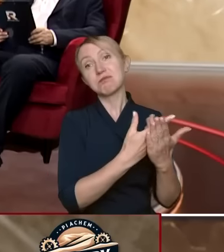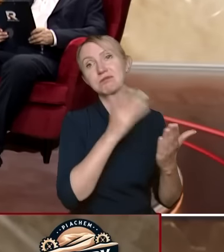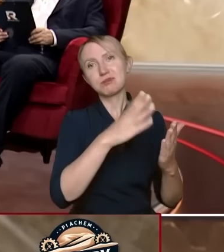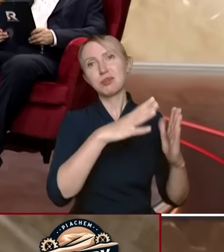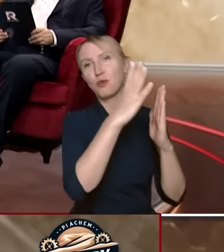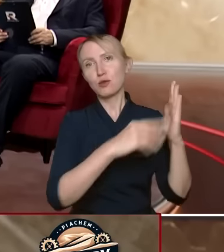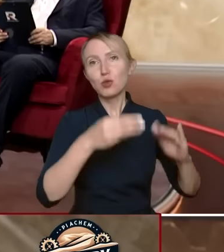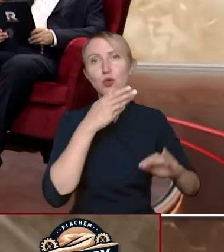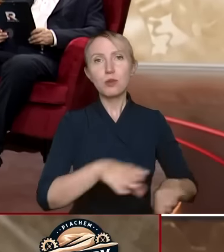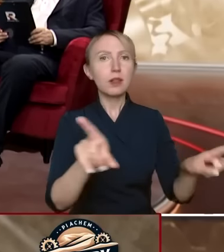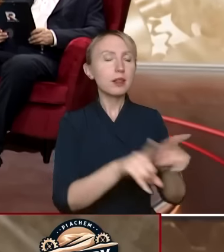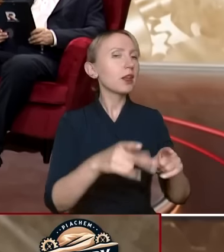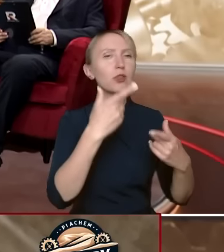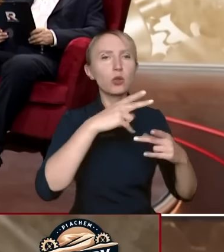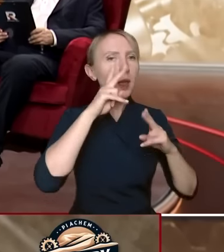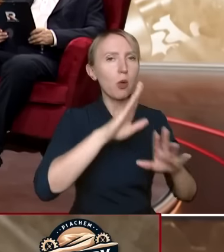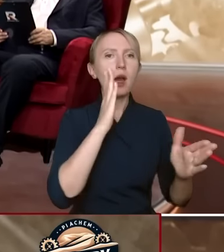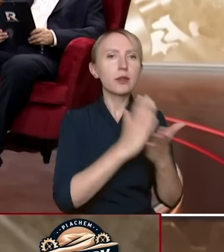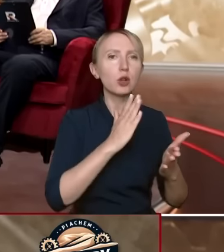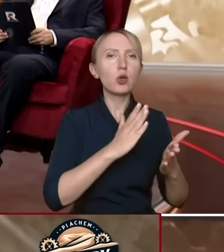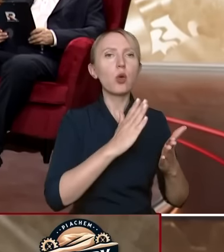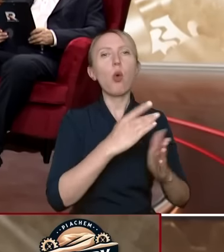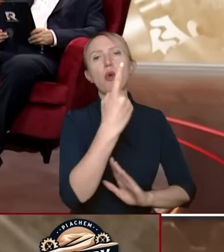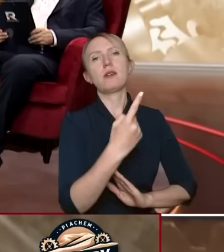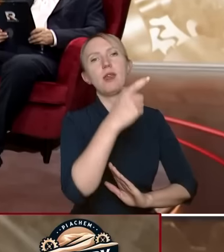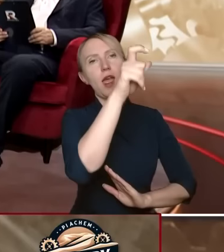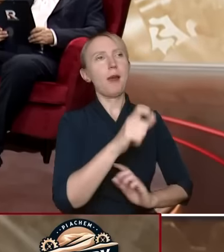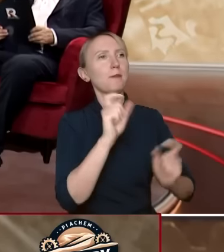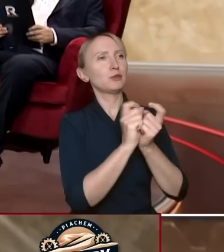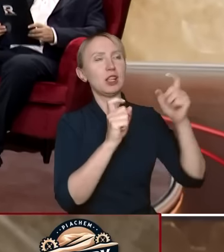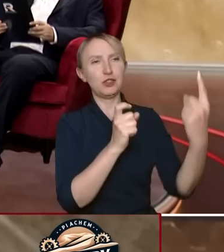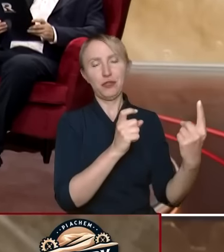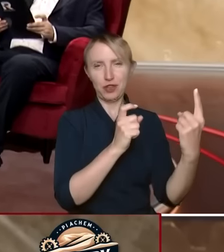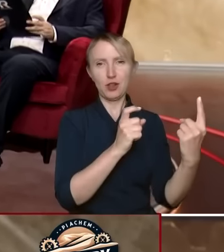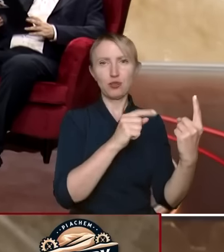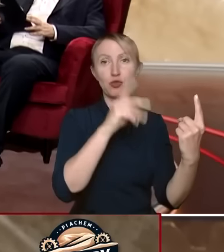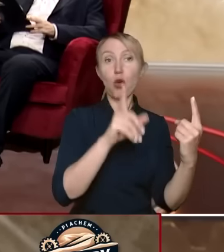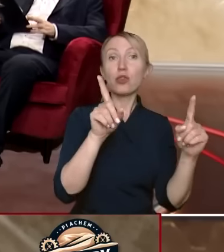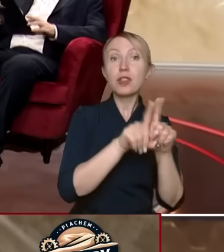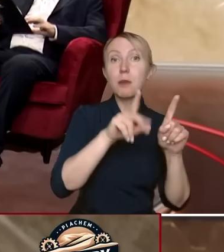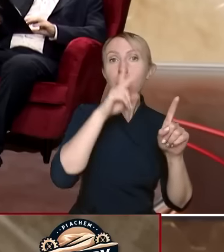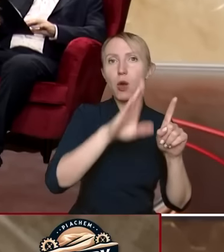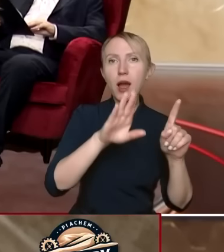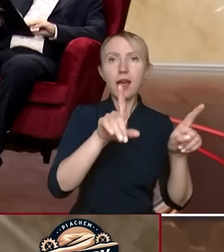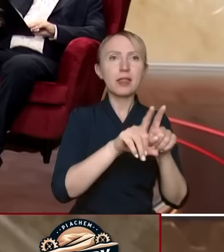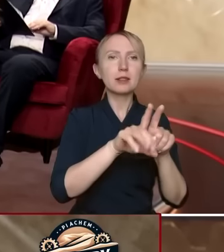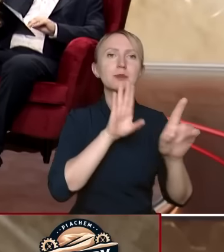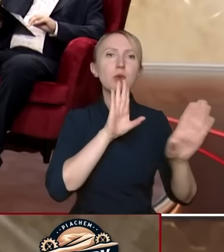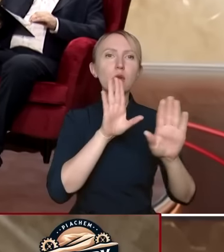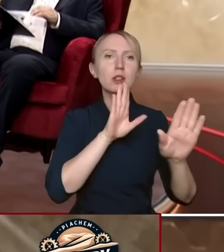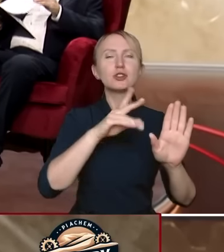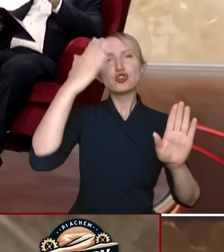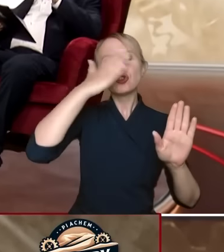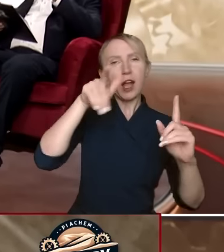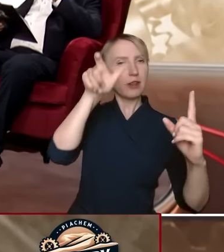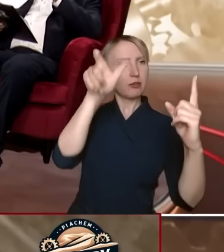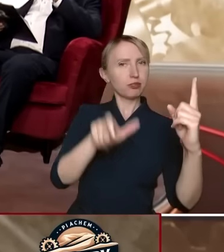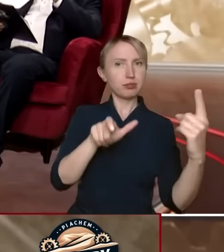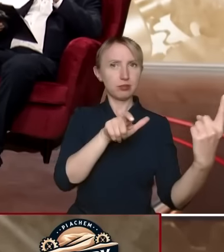zamiast pokazywania tylko tego jednego przeciwnika, boksera, to może też zaczną być takie czarne paski, no